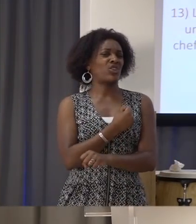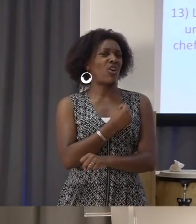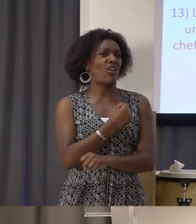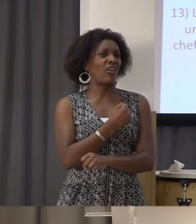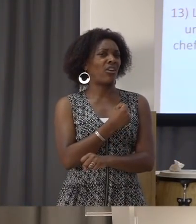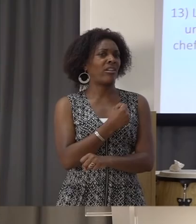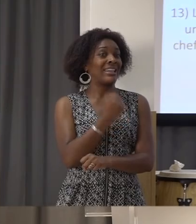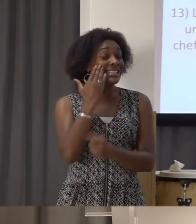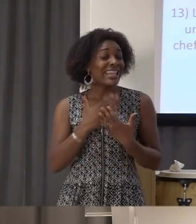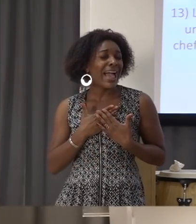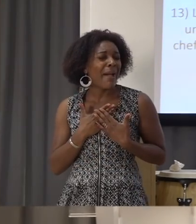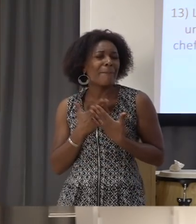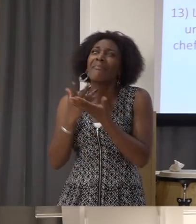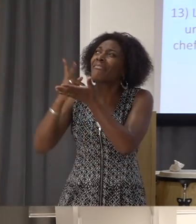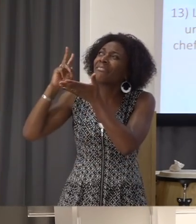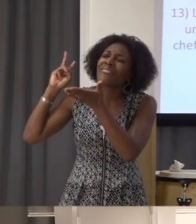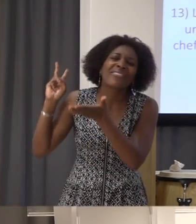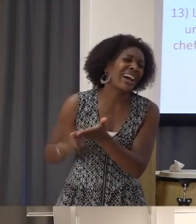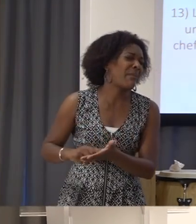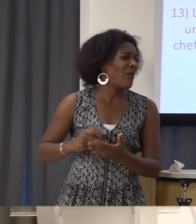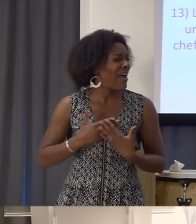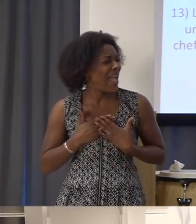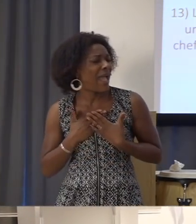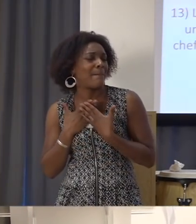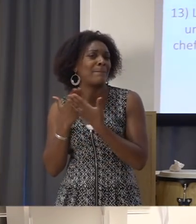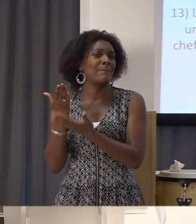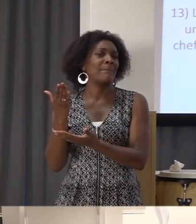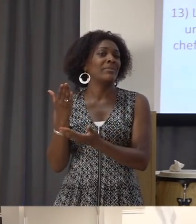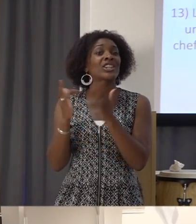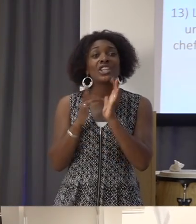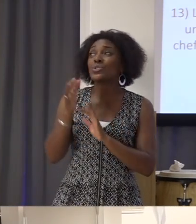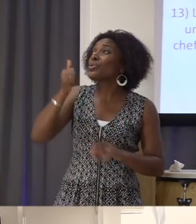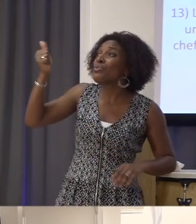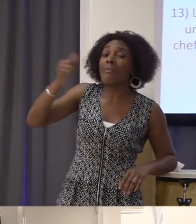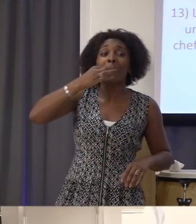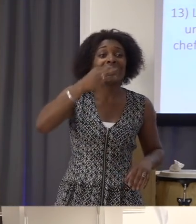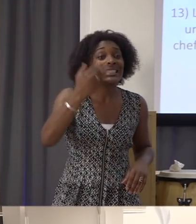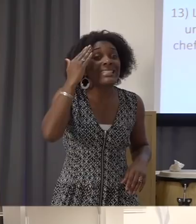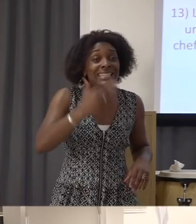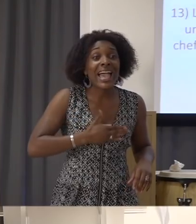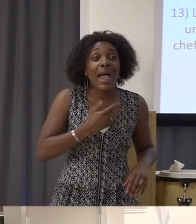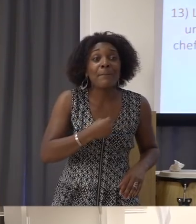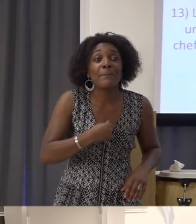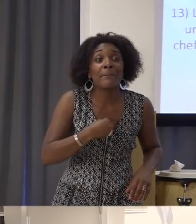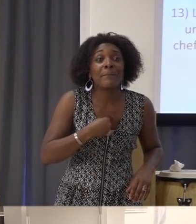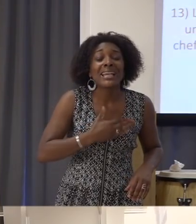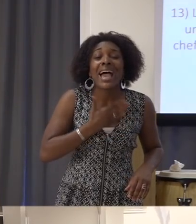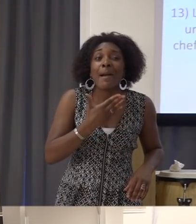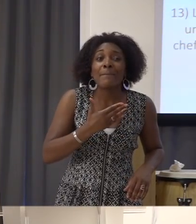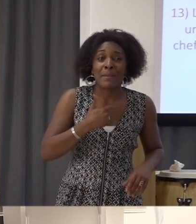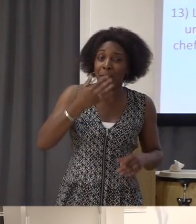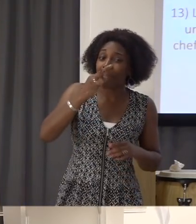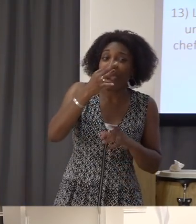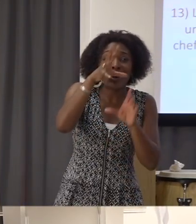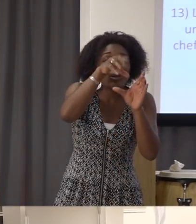Si nous l'aimons vraiment, lui-même, il a dit, si vous m'aimez et si vous avez ma parole en vous, moi et mon